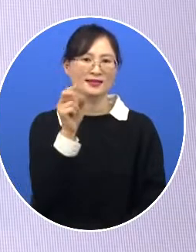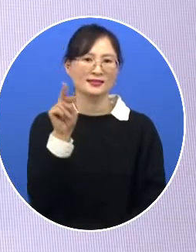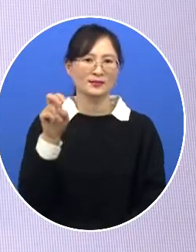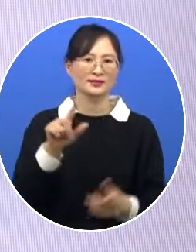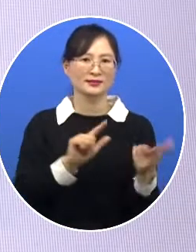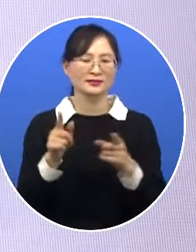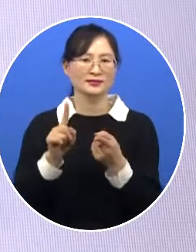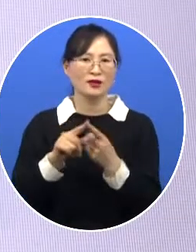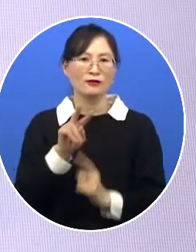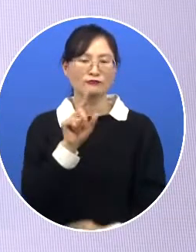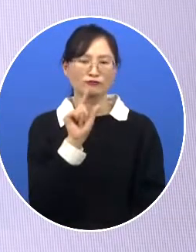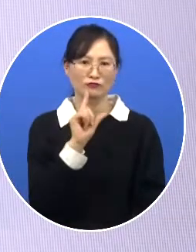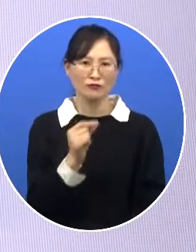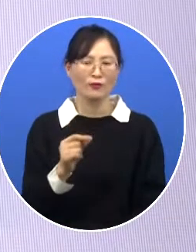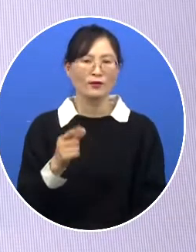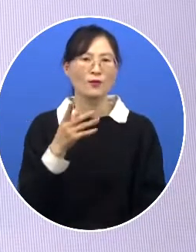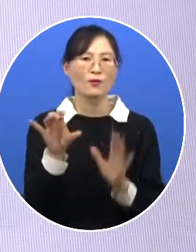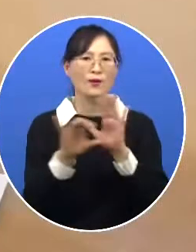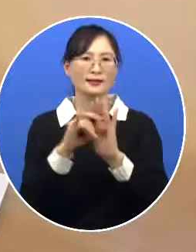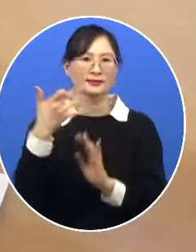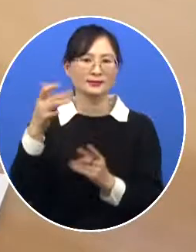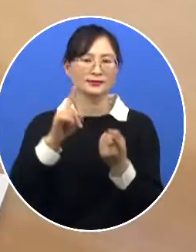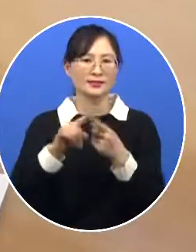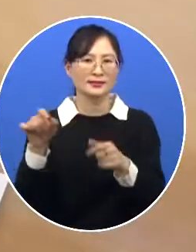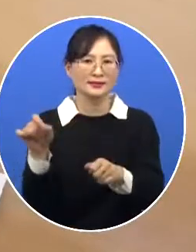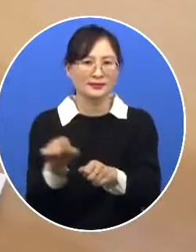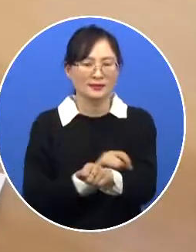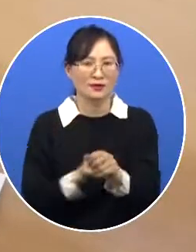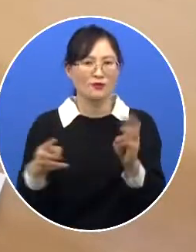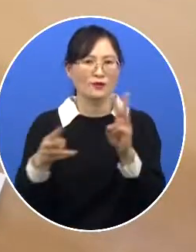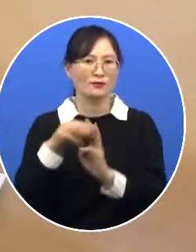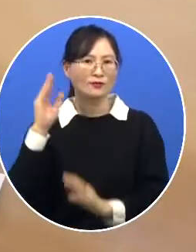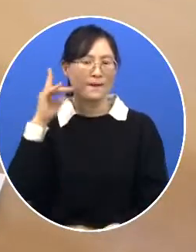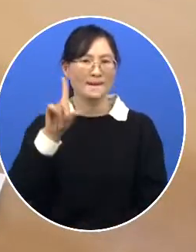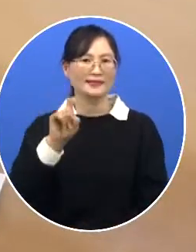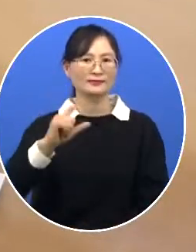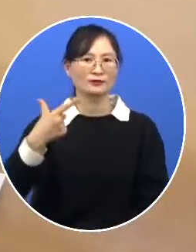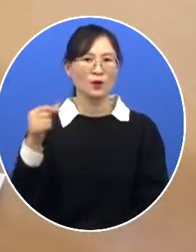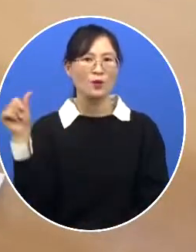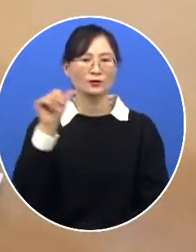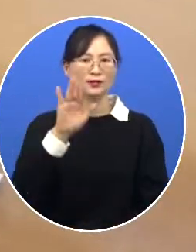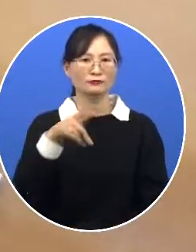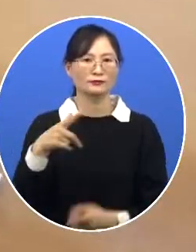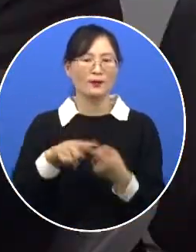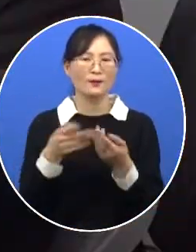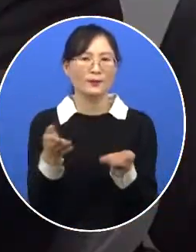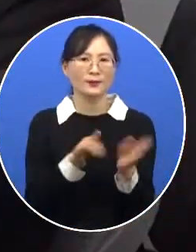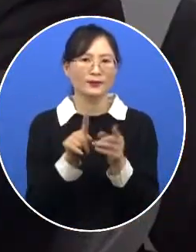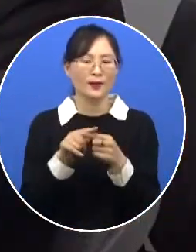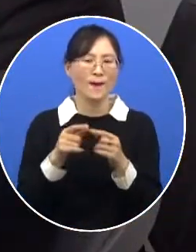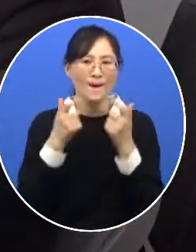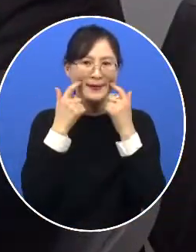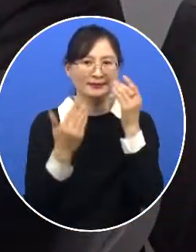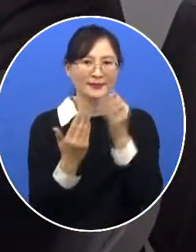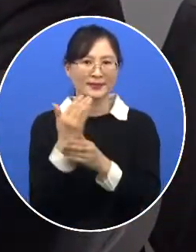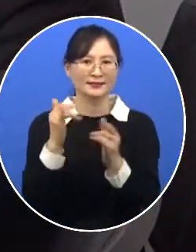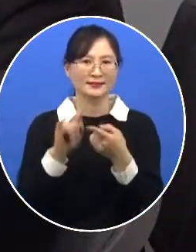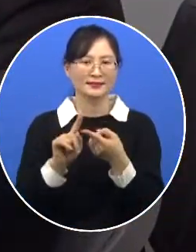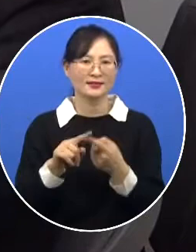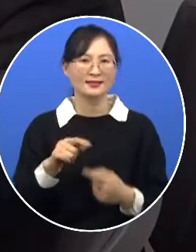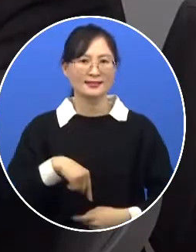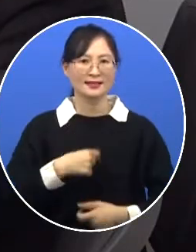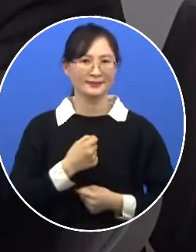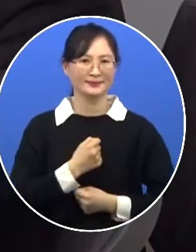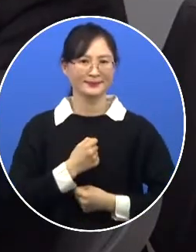SNS 등은 물론 코로나19 기획특집 중랑 소식 16만 5천부를 배포해 관내 확진자 및